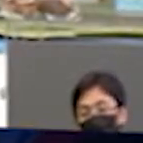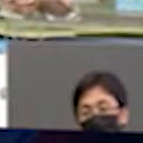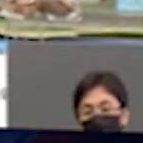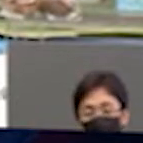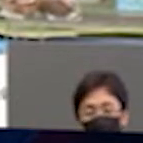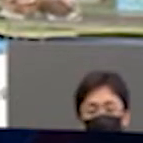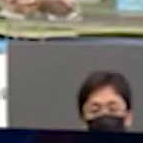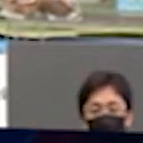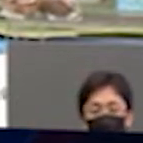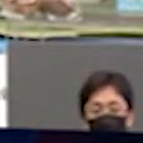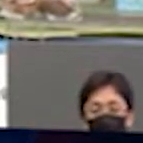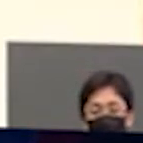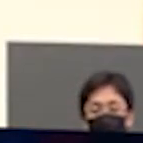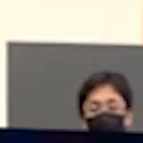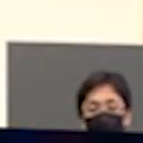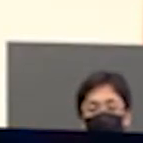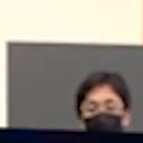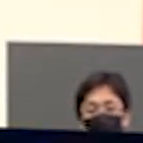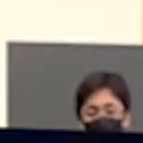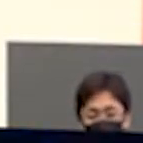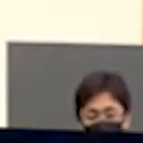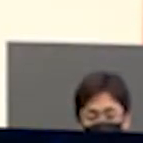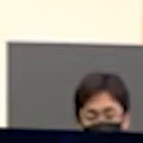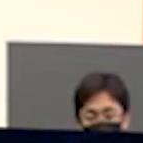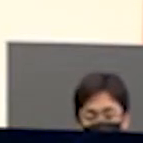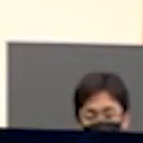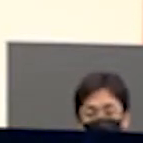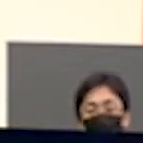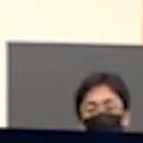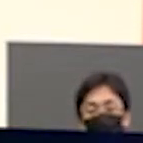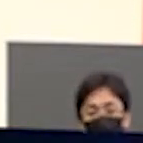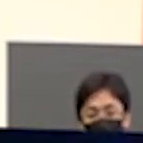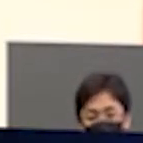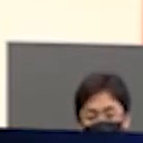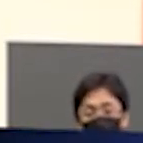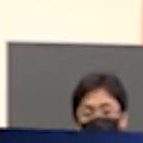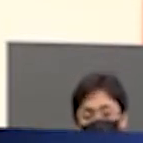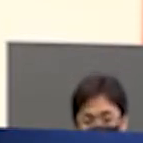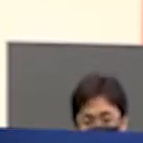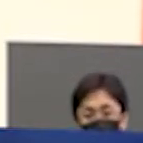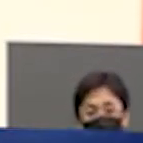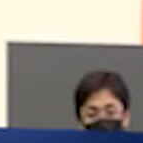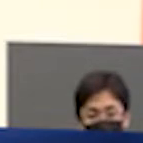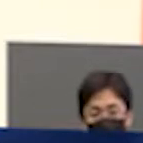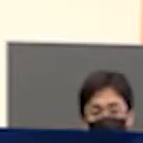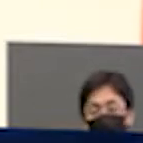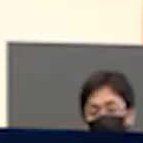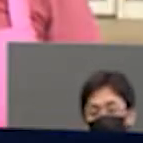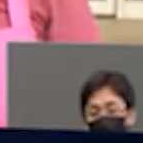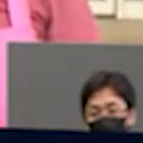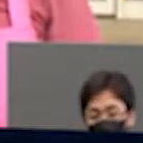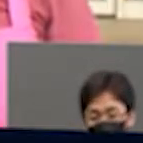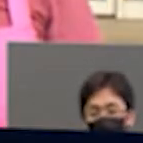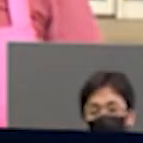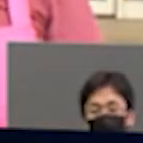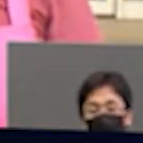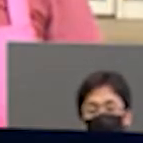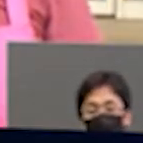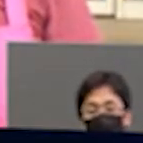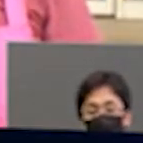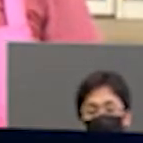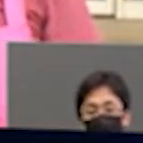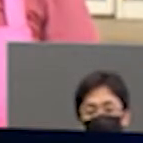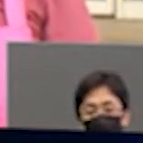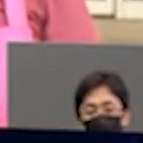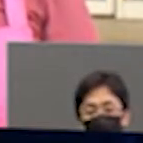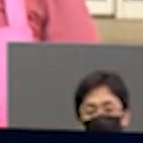เหมือนกันเตรียมการกันเป็นอย่างดีแล้วตั้งแต่เมื่อวานนะครับคนละครึ่งเฟสรเฟส 5